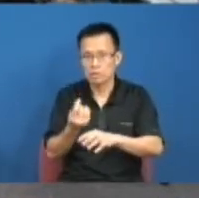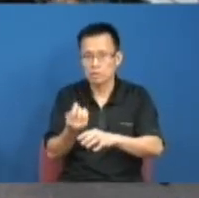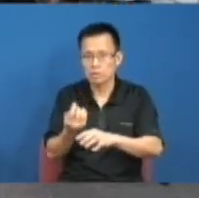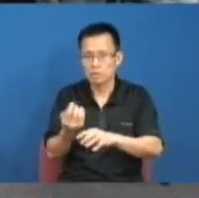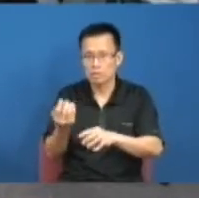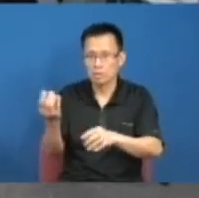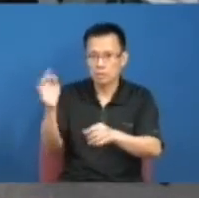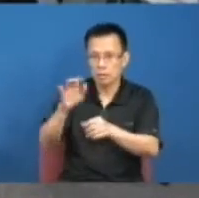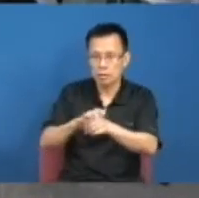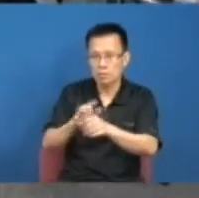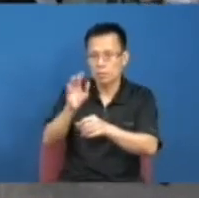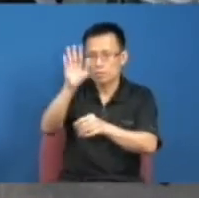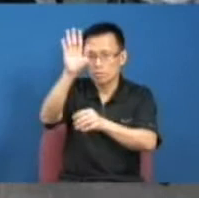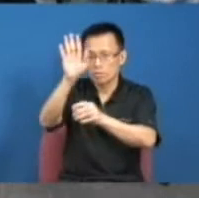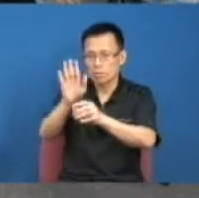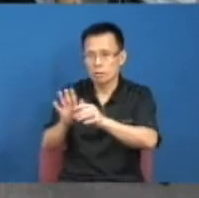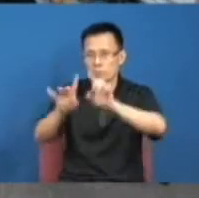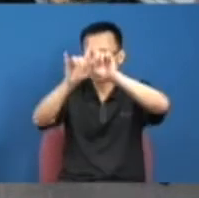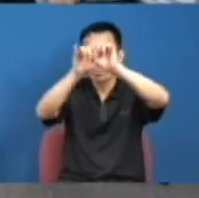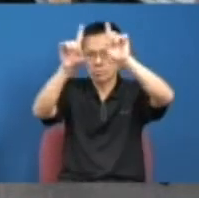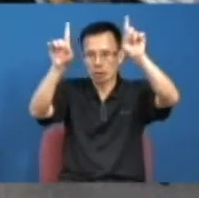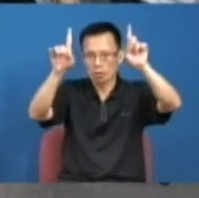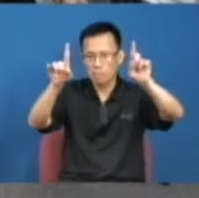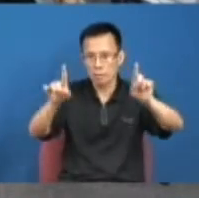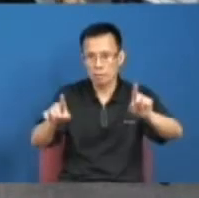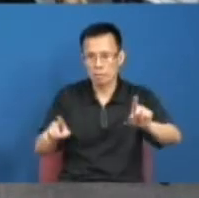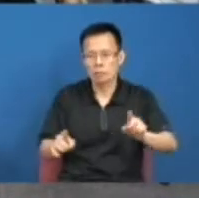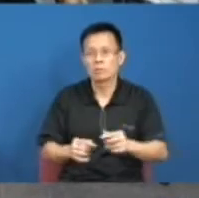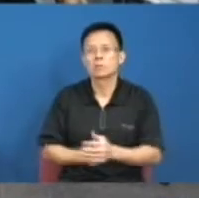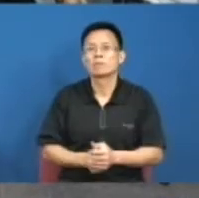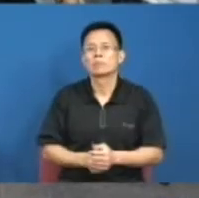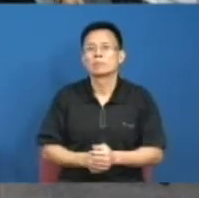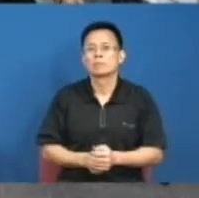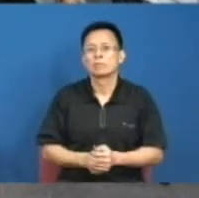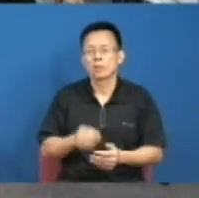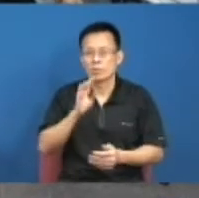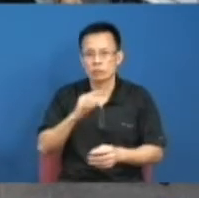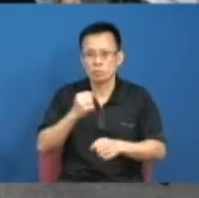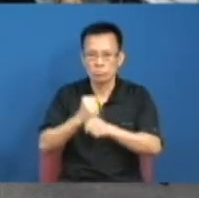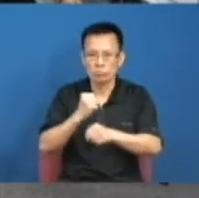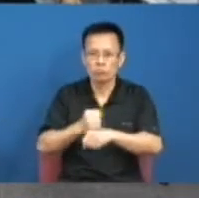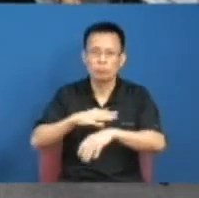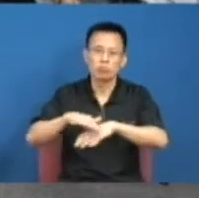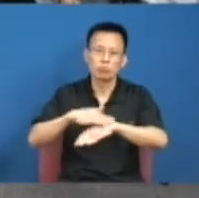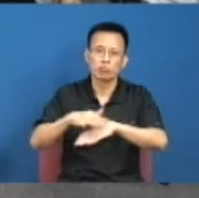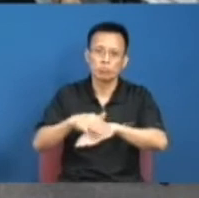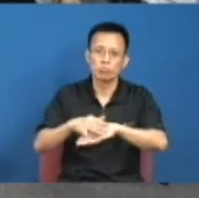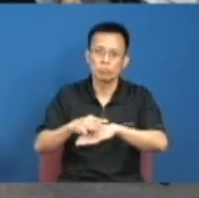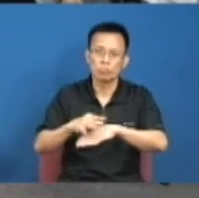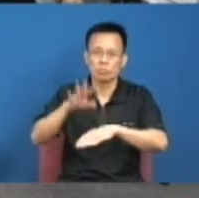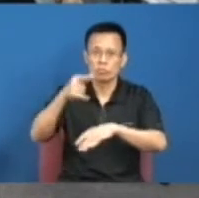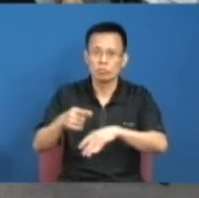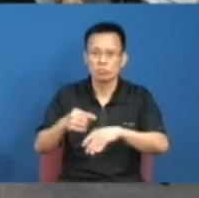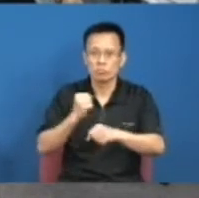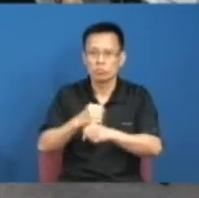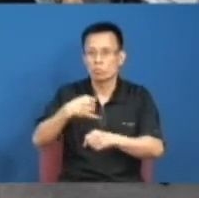翻，封翻實佢。咁樣。但因為如果手工差的話咧，封得不好咧，就造成漏